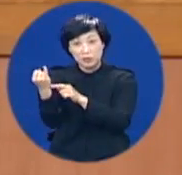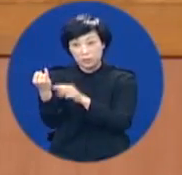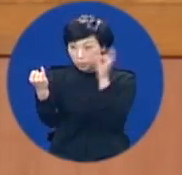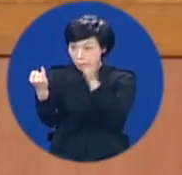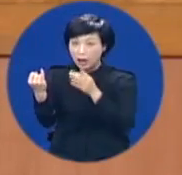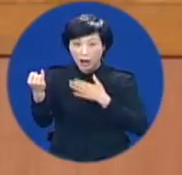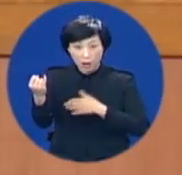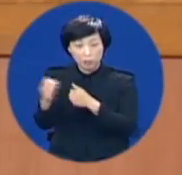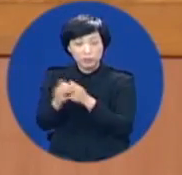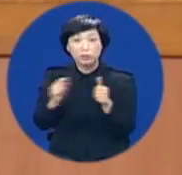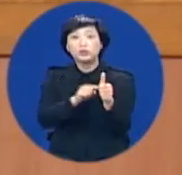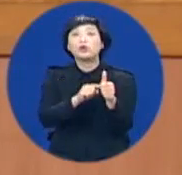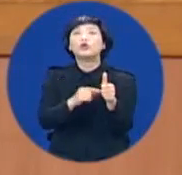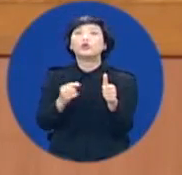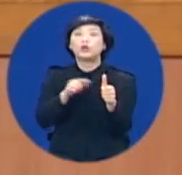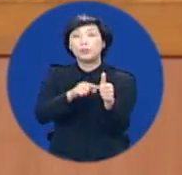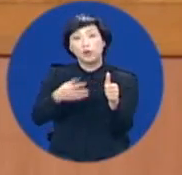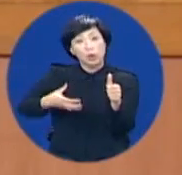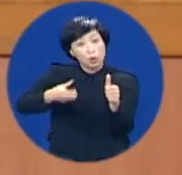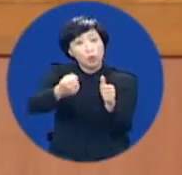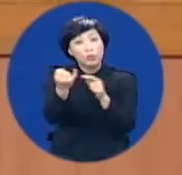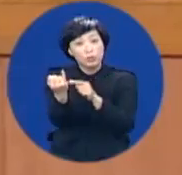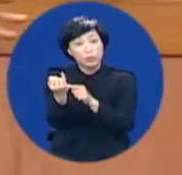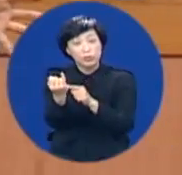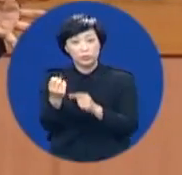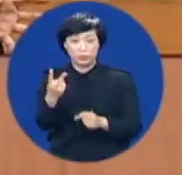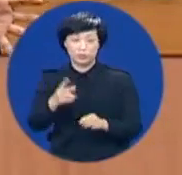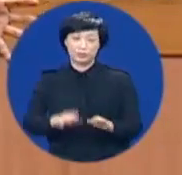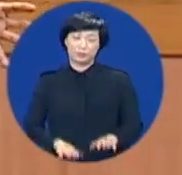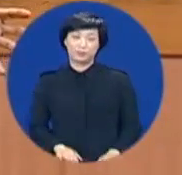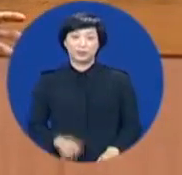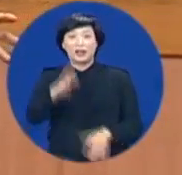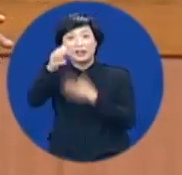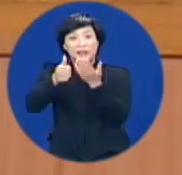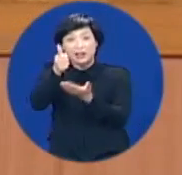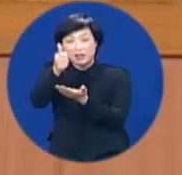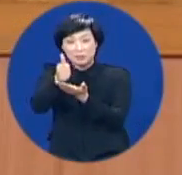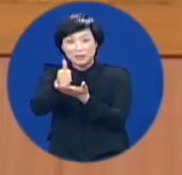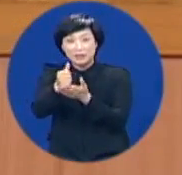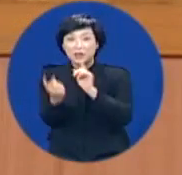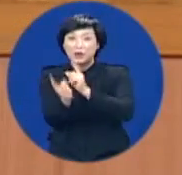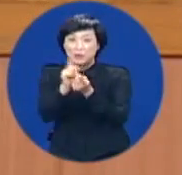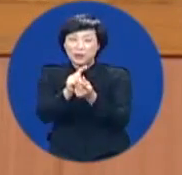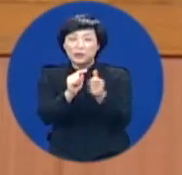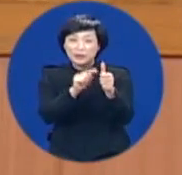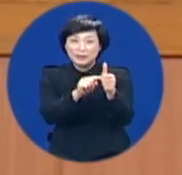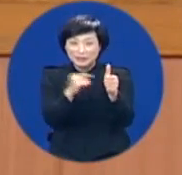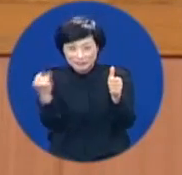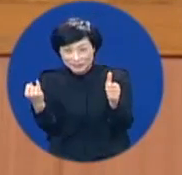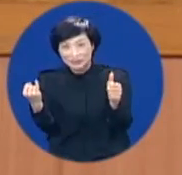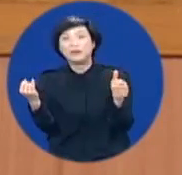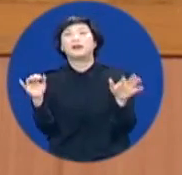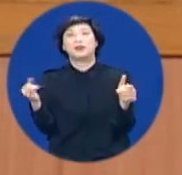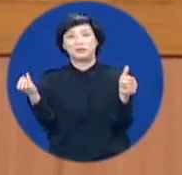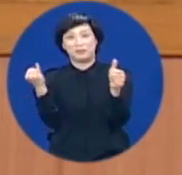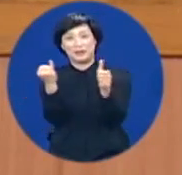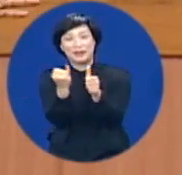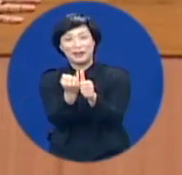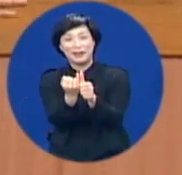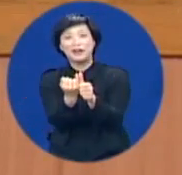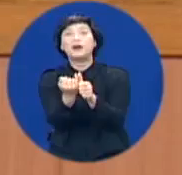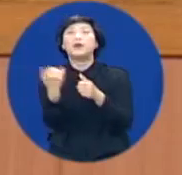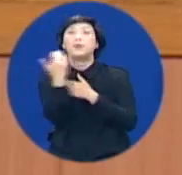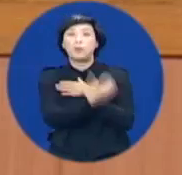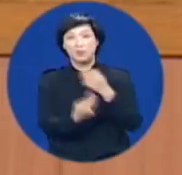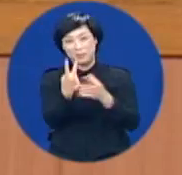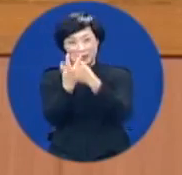자기 것. 그리고 하나님은 자기 것과 자기를 만나게 해요. 그래서 둘이